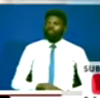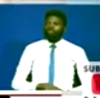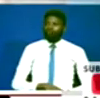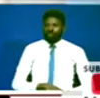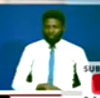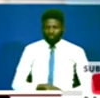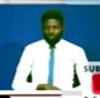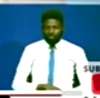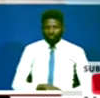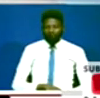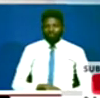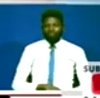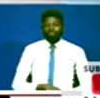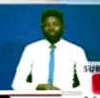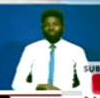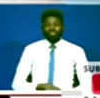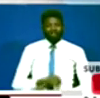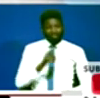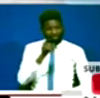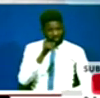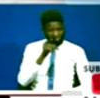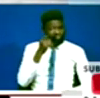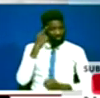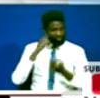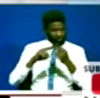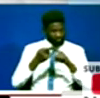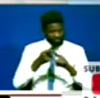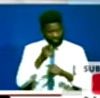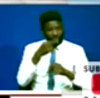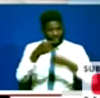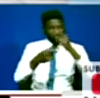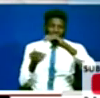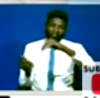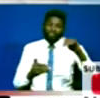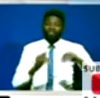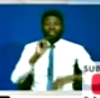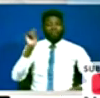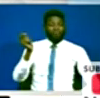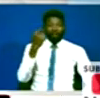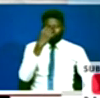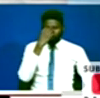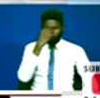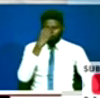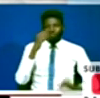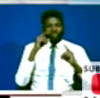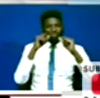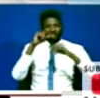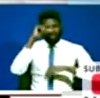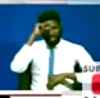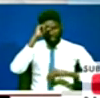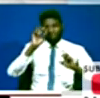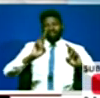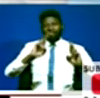Mtazamaji, kutafakari hayo ni kwamba Rais Dr. William Ruto amekariri kujitolea kwa serikali kuhakikisha usalama wa kutosha